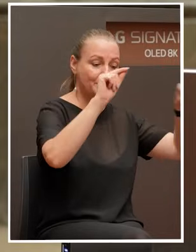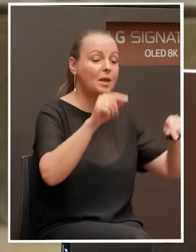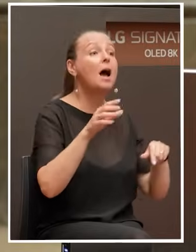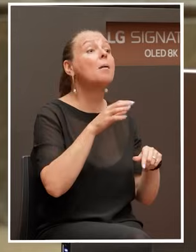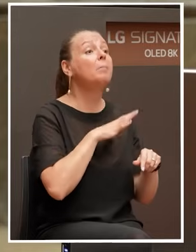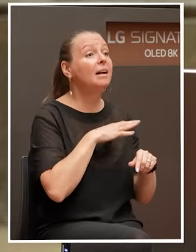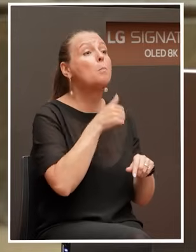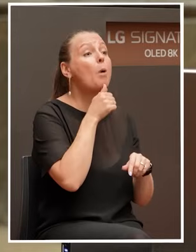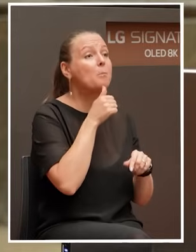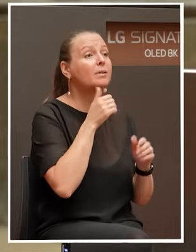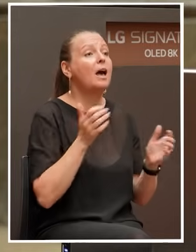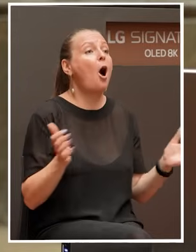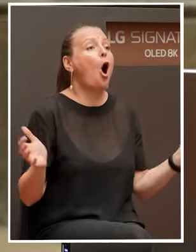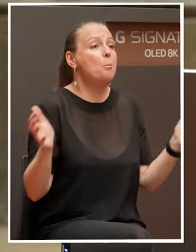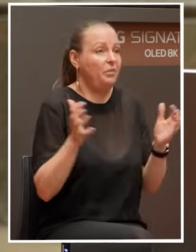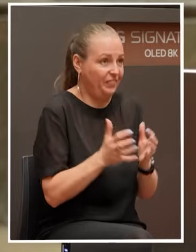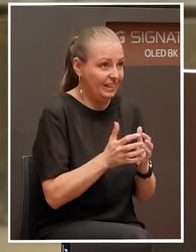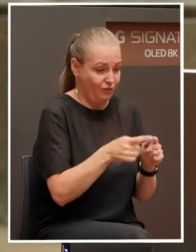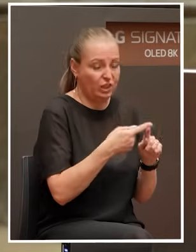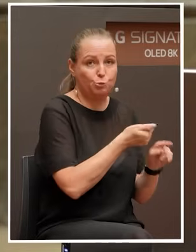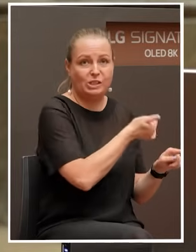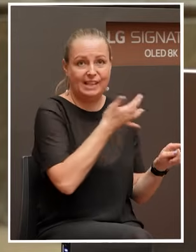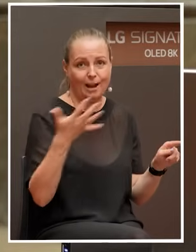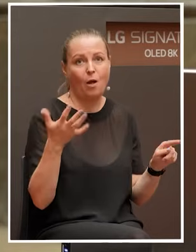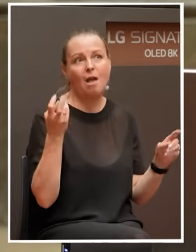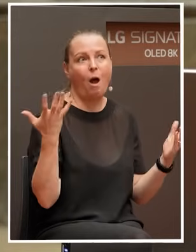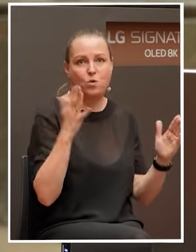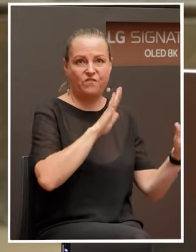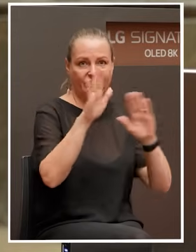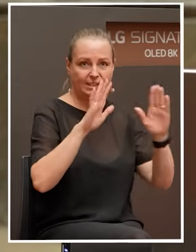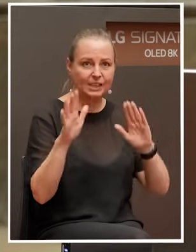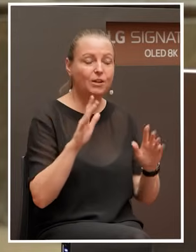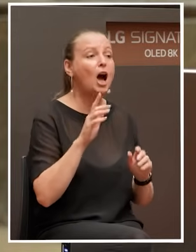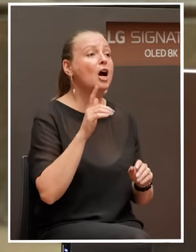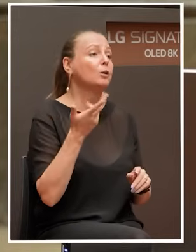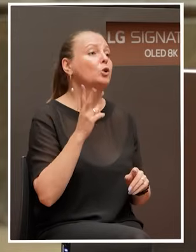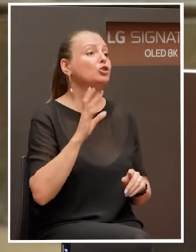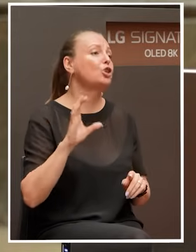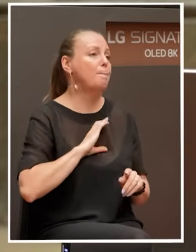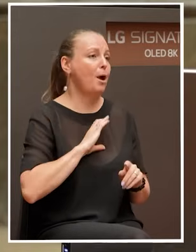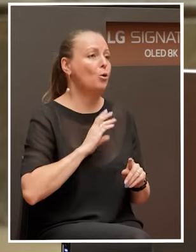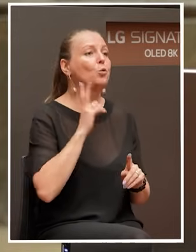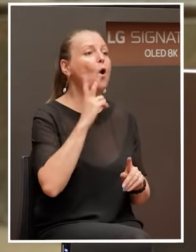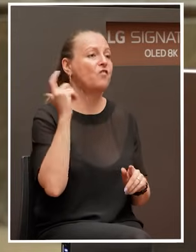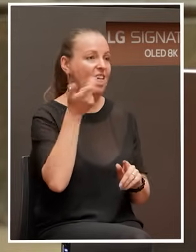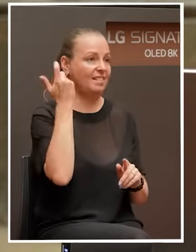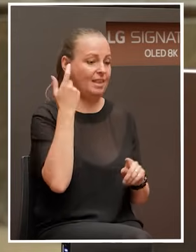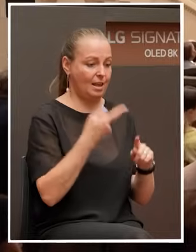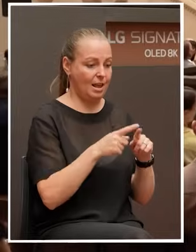эту серию объединить на выставках. Ну вот, кажется, чемпионом в обладании этими